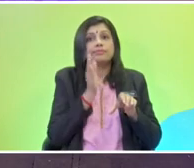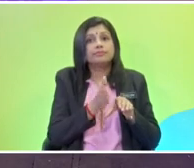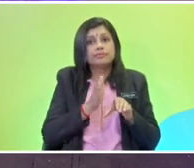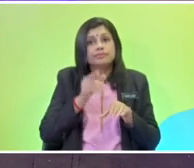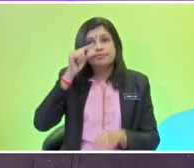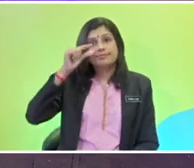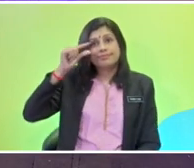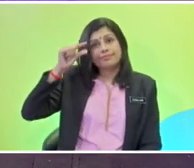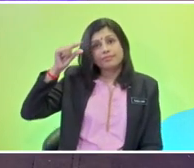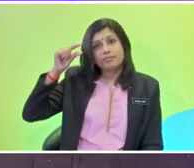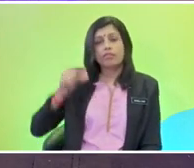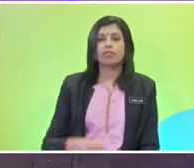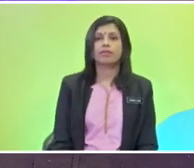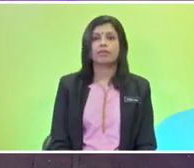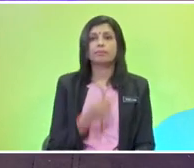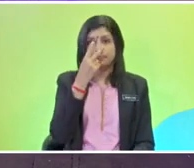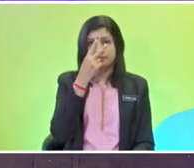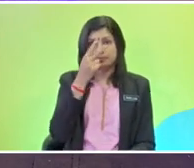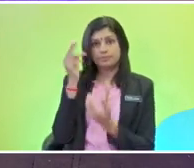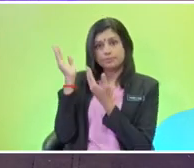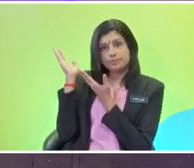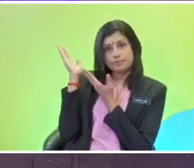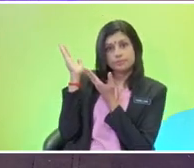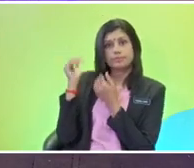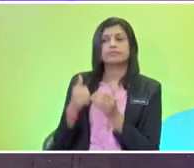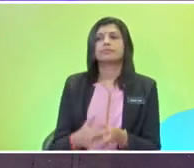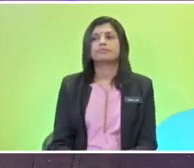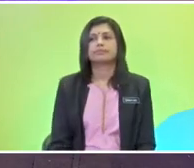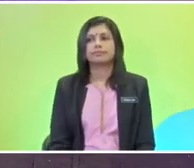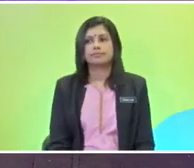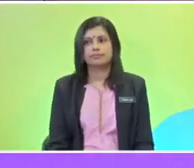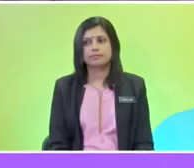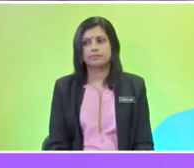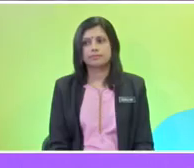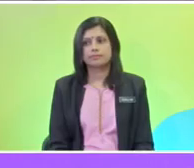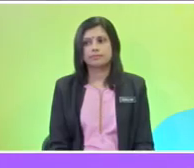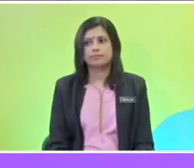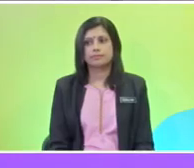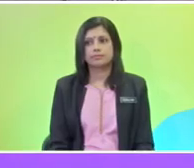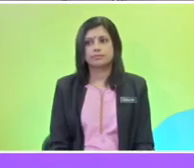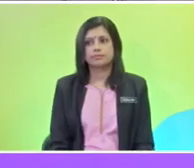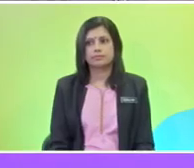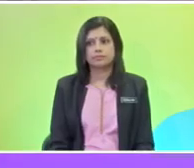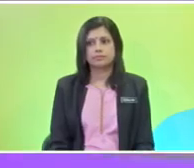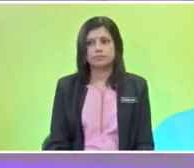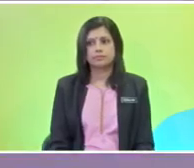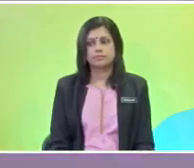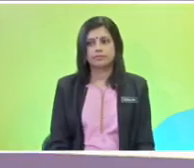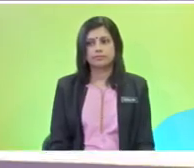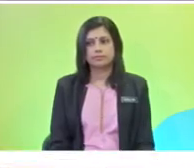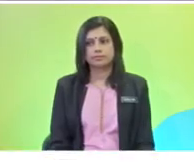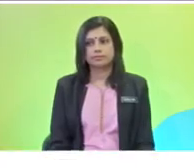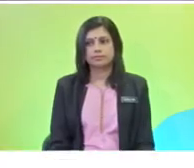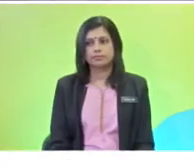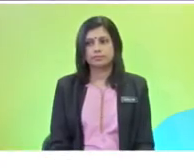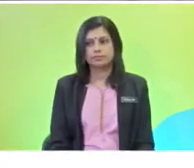masukkan kat dalam bekas dia punya, ya. Potonglah. Ikut suka dia lah bentuk macam mana. Baiklah.